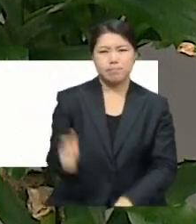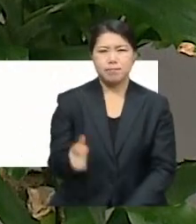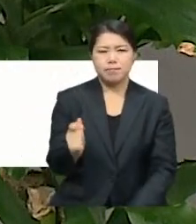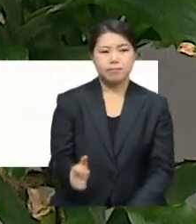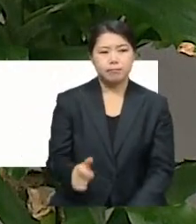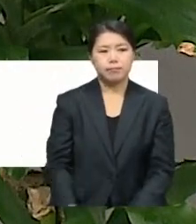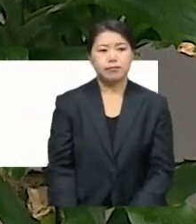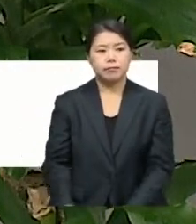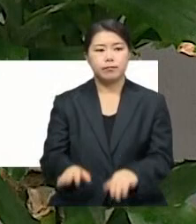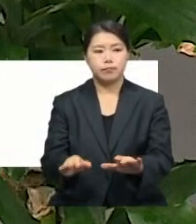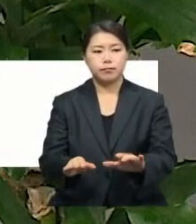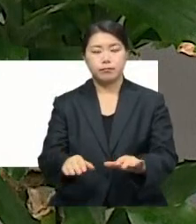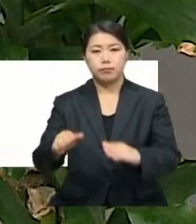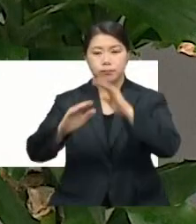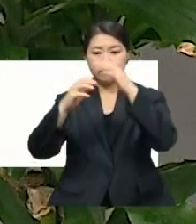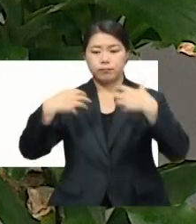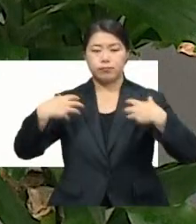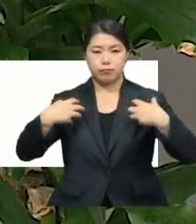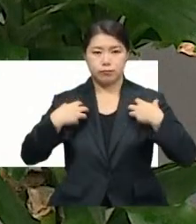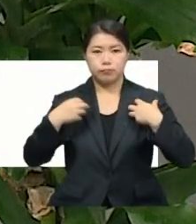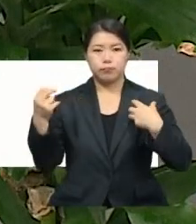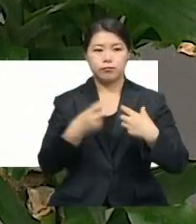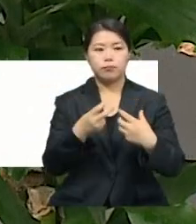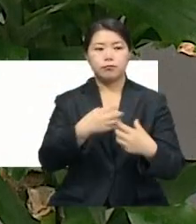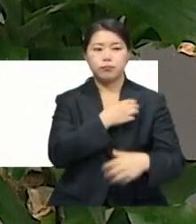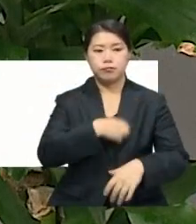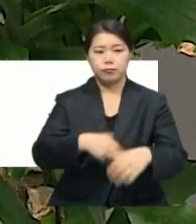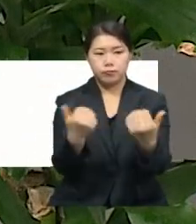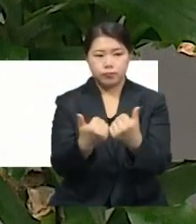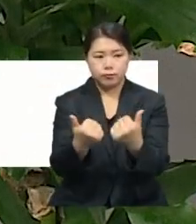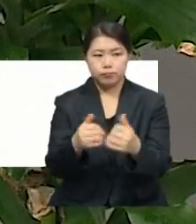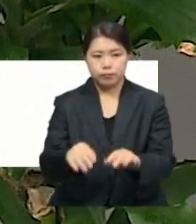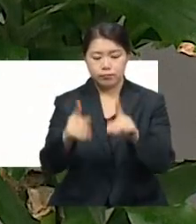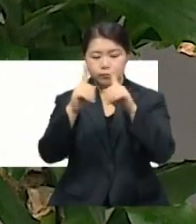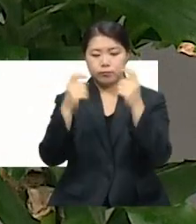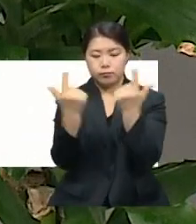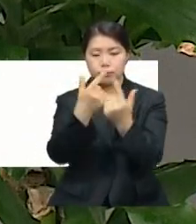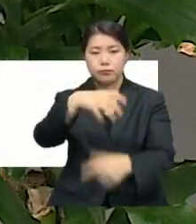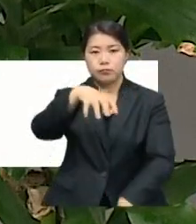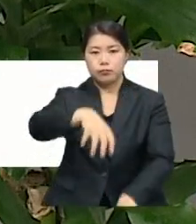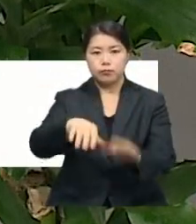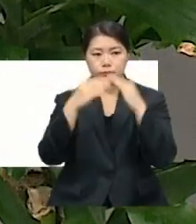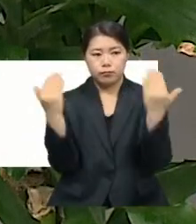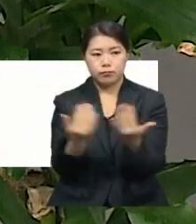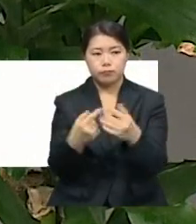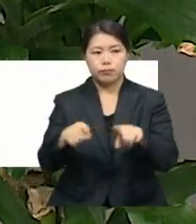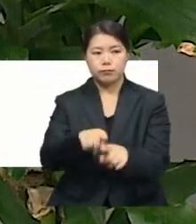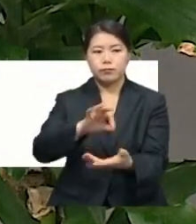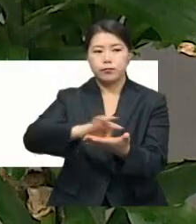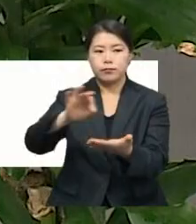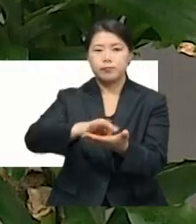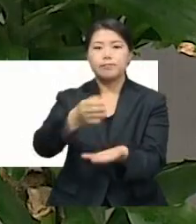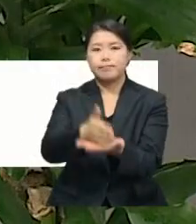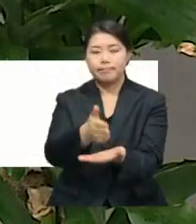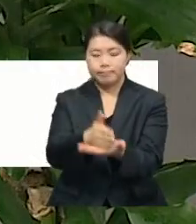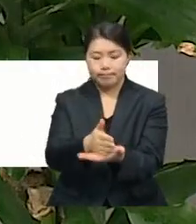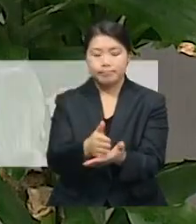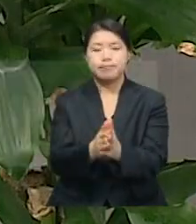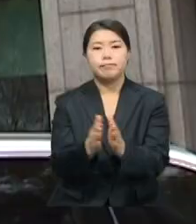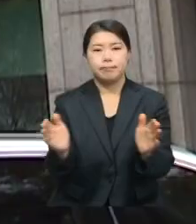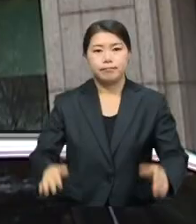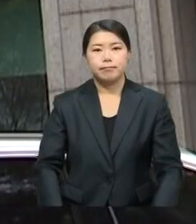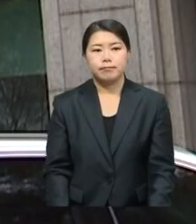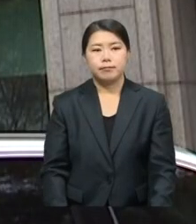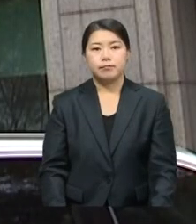요청을 해 가지고 구청이나 우리가 의회와 같이 성북구 의회는 일체 안 섰으면 좋겠다 그런 뜻에서 이제 시작을 하게 된